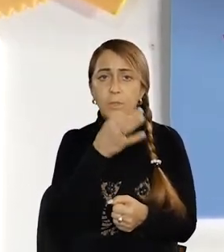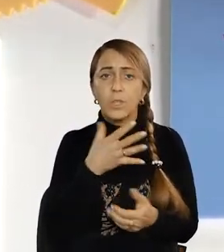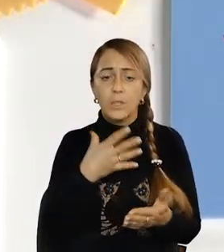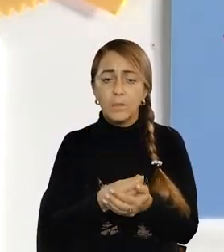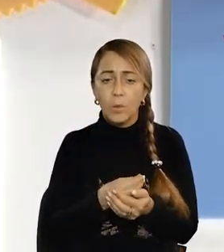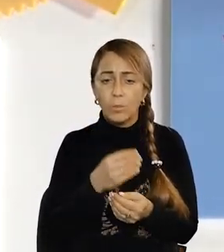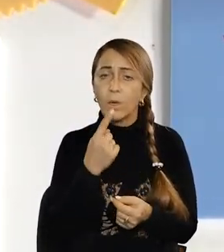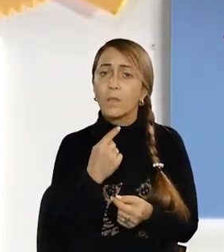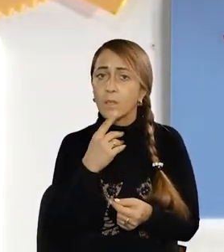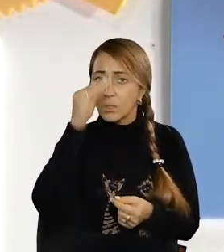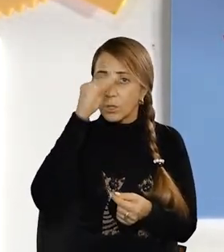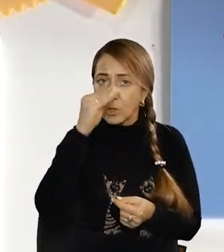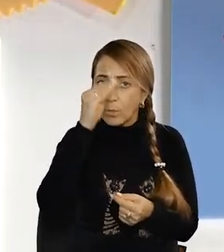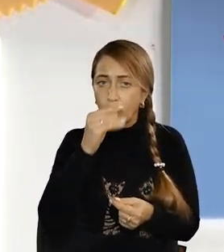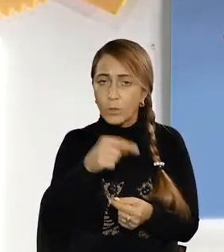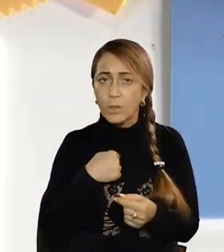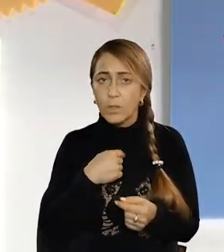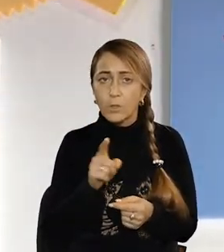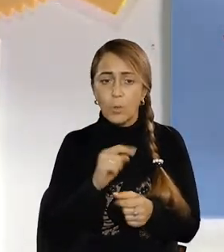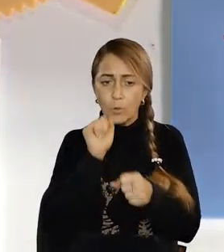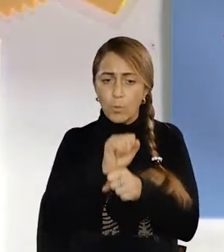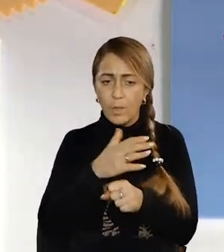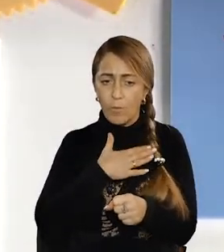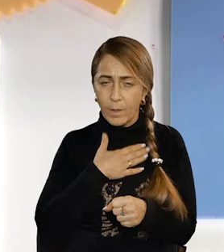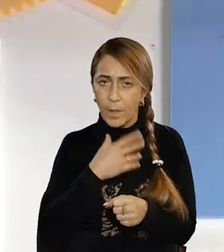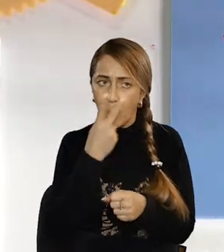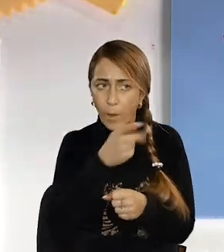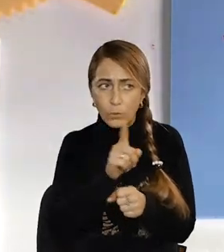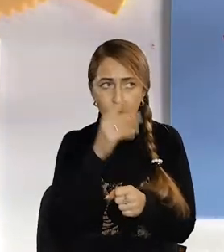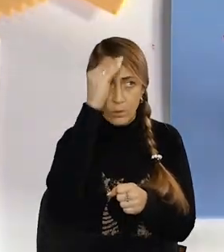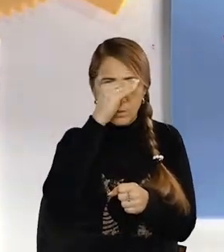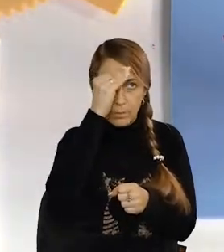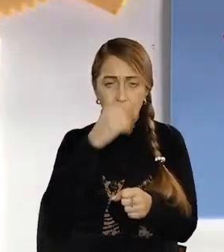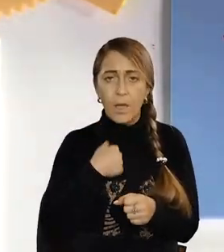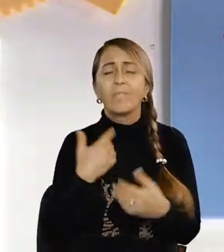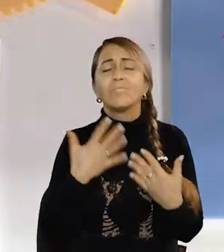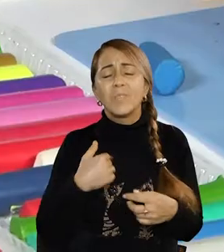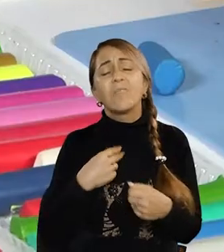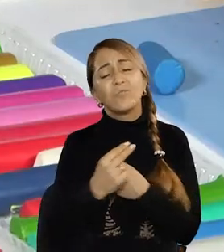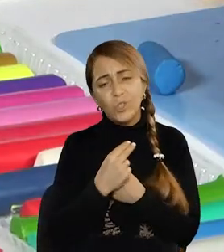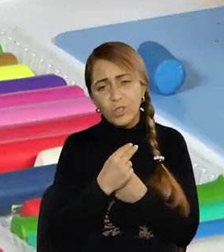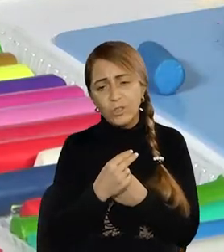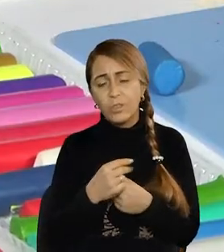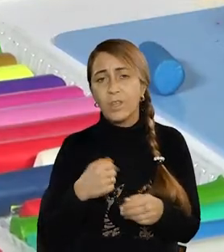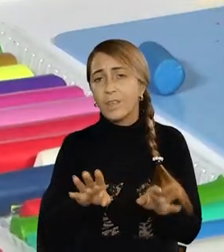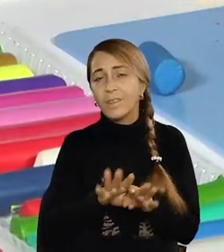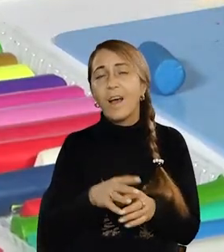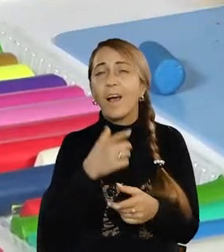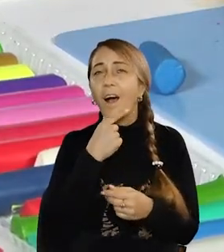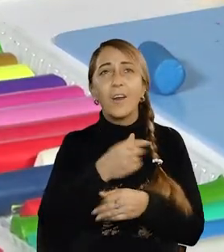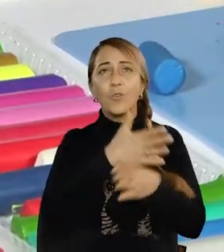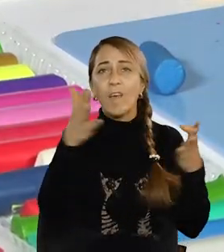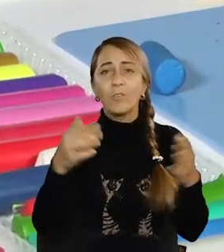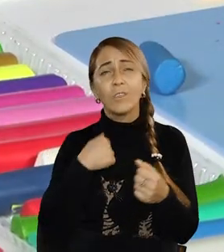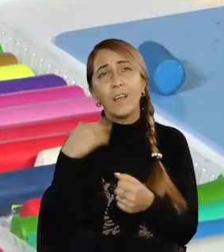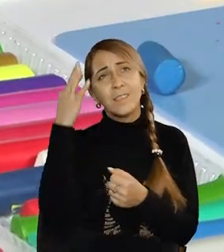який зупинив мене, ніби червоний сигнал світлофора». «Та вчили», – свильовано відповів я. «Так гарно навкруги, що